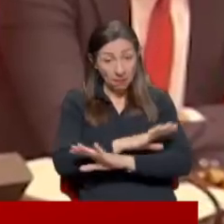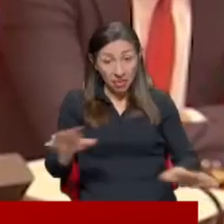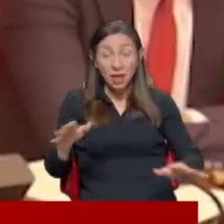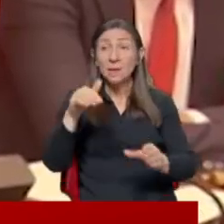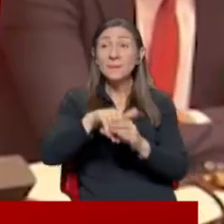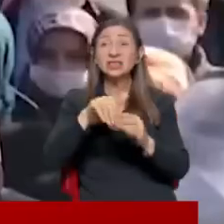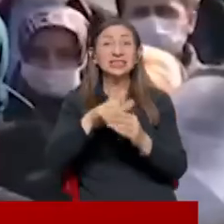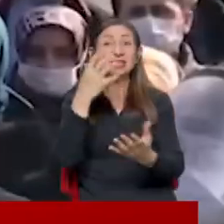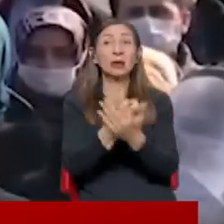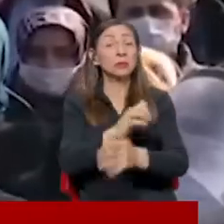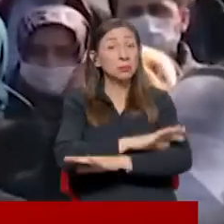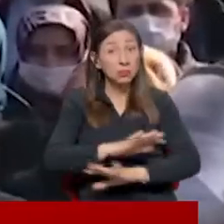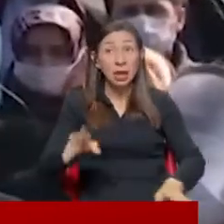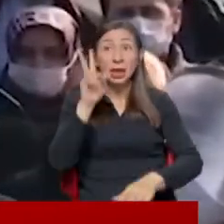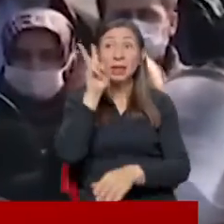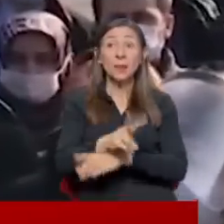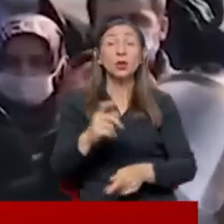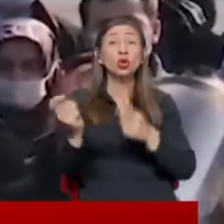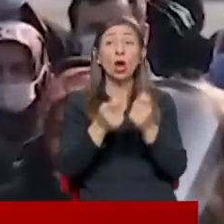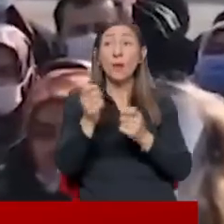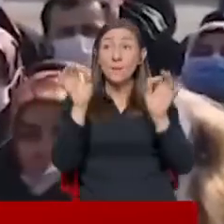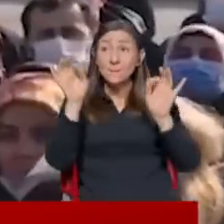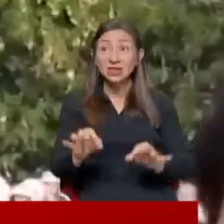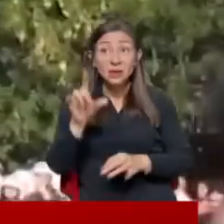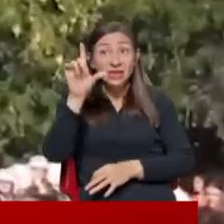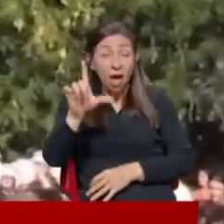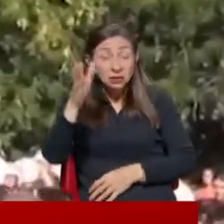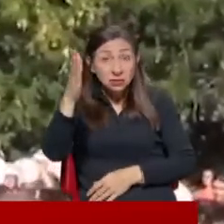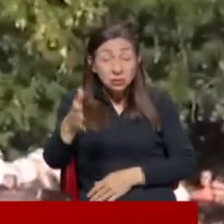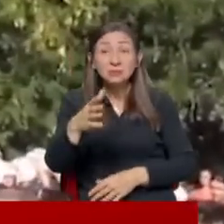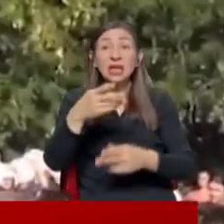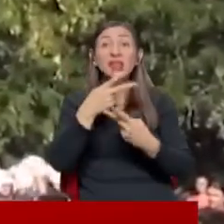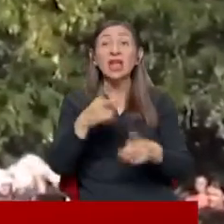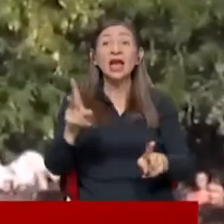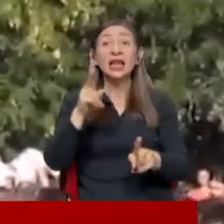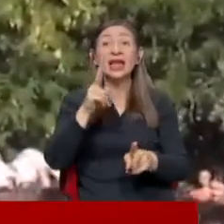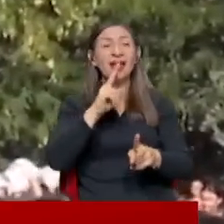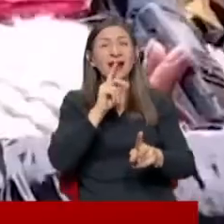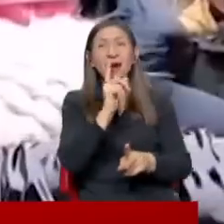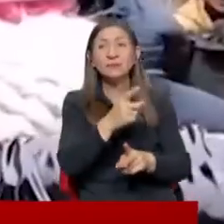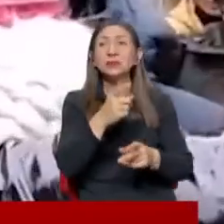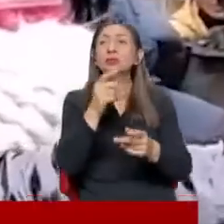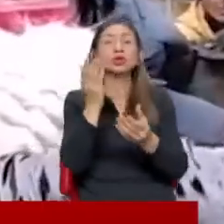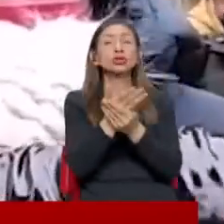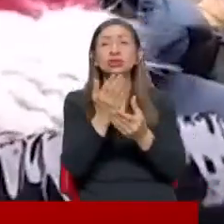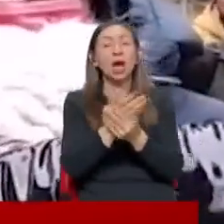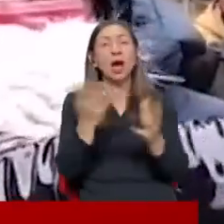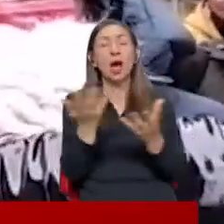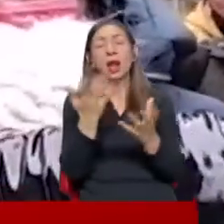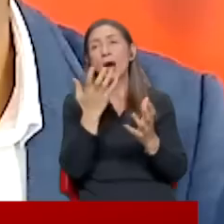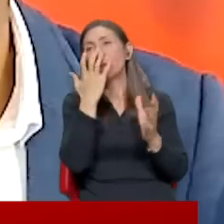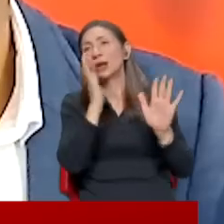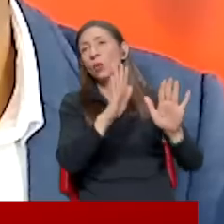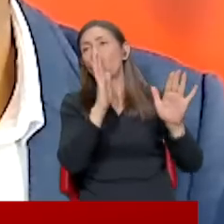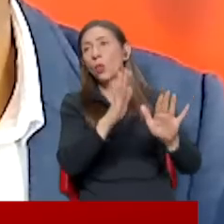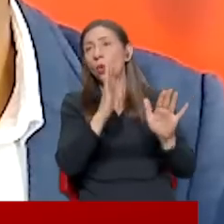meclise kaydı da yapıldı. Yemin edip mecliste görevine başlaması gerekirken tahliye edilmesi talebini içeren dosyası hala